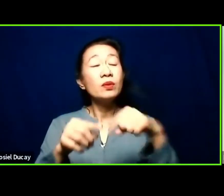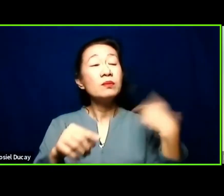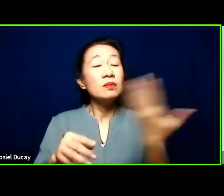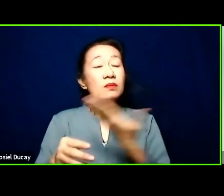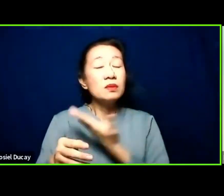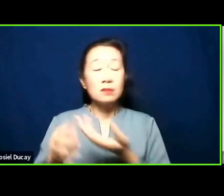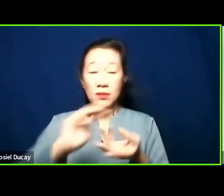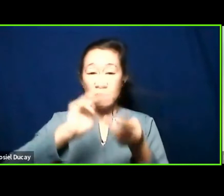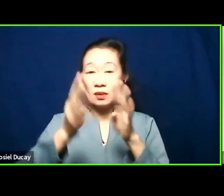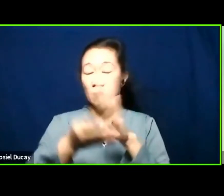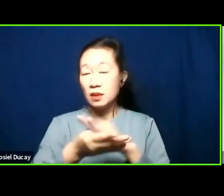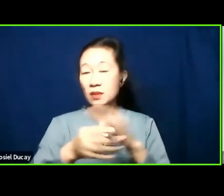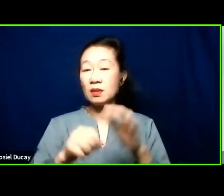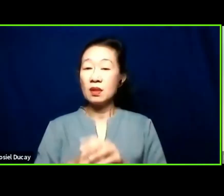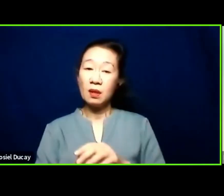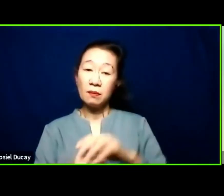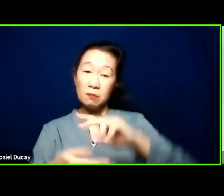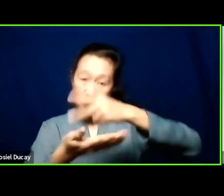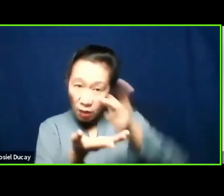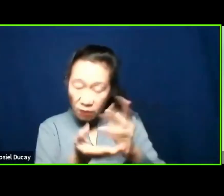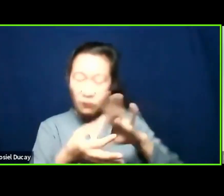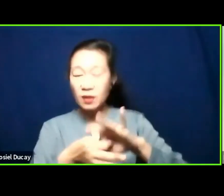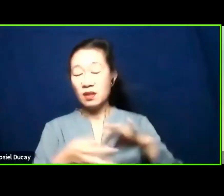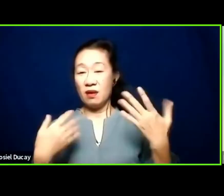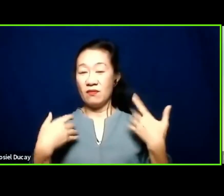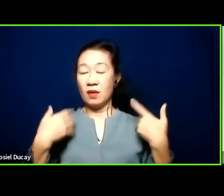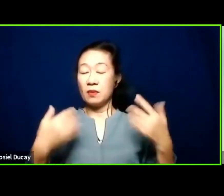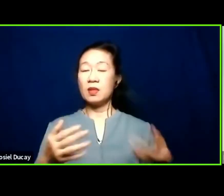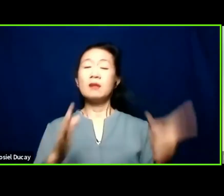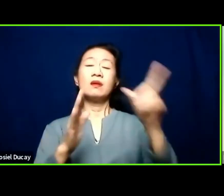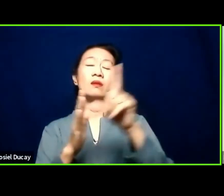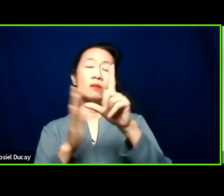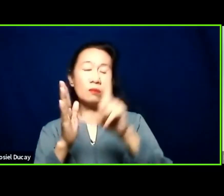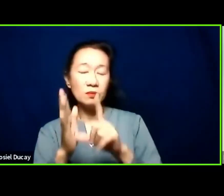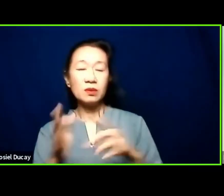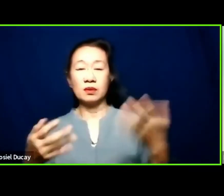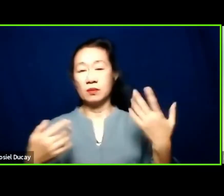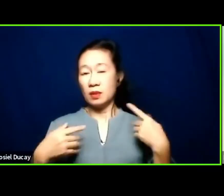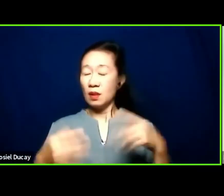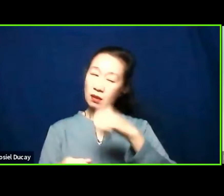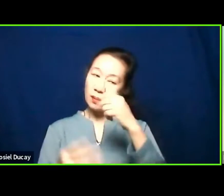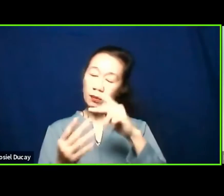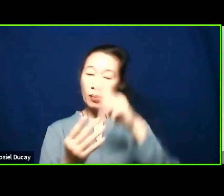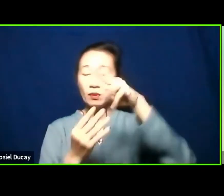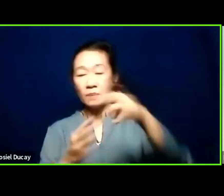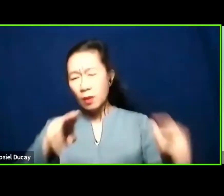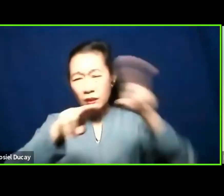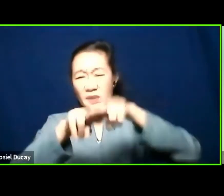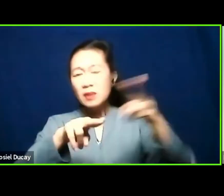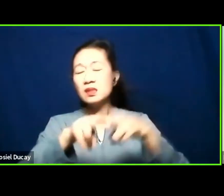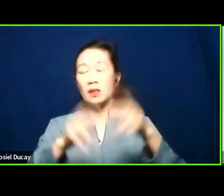karagdagang batas, nagkaroon ng mga ibang programa, nadagdagan ang atensyon, nadagdagan ang